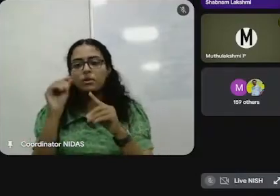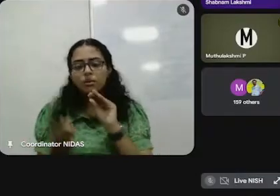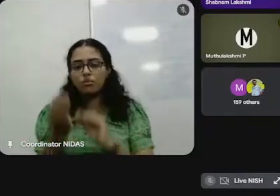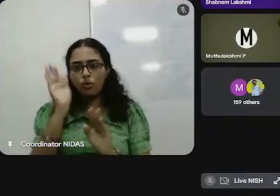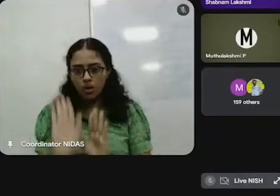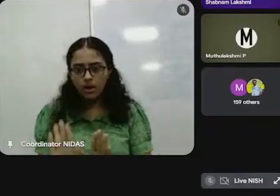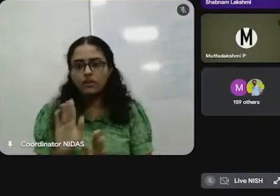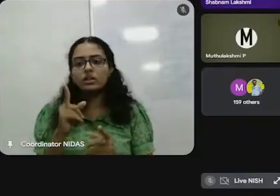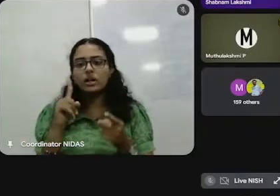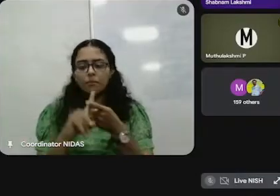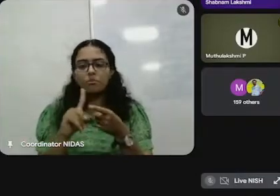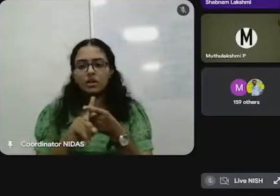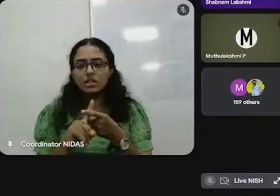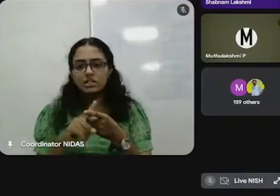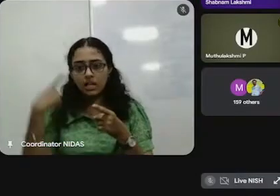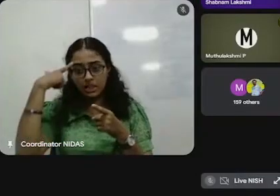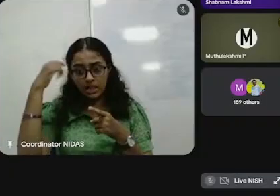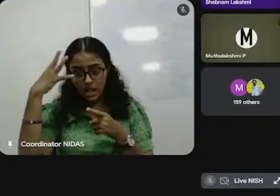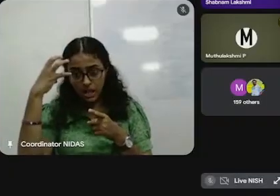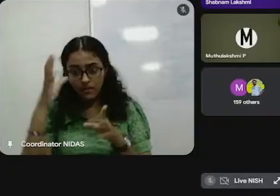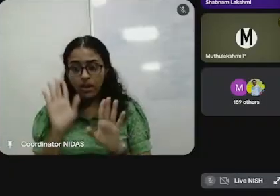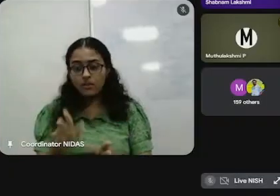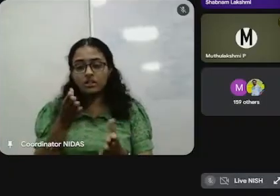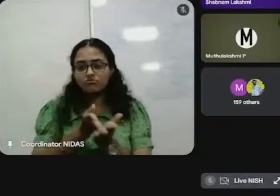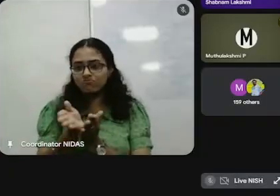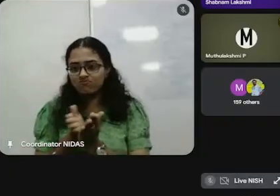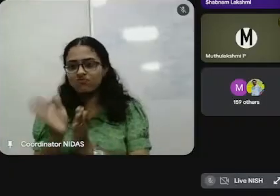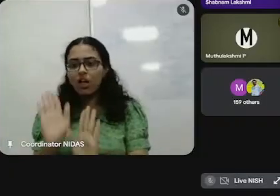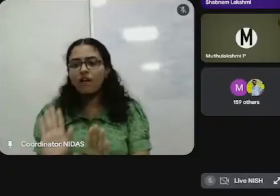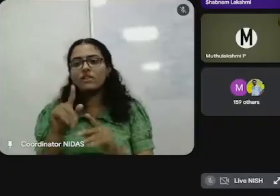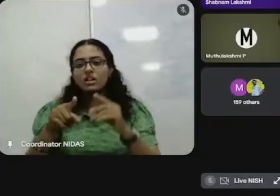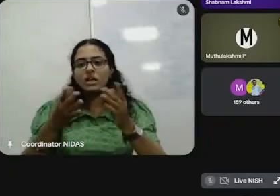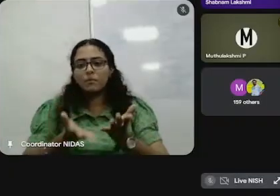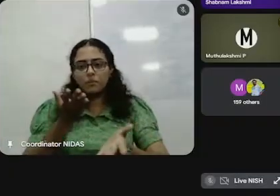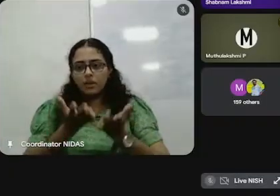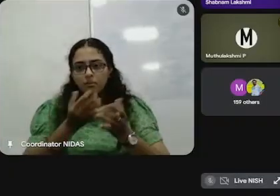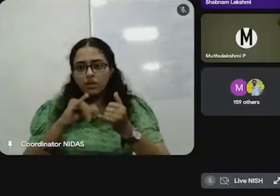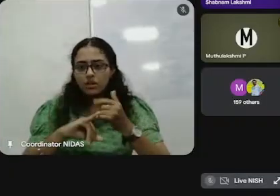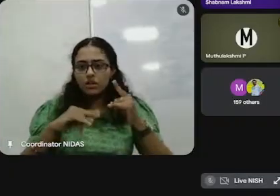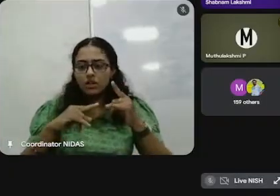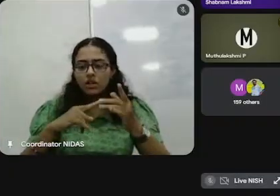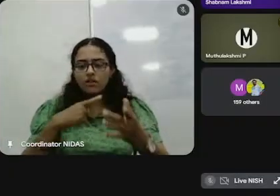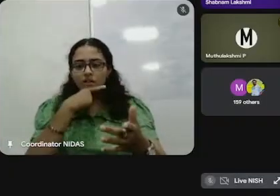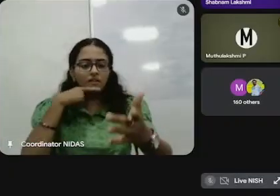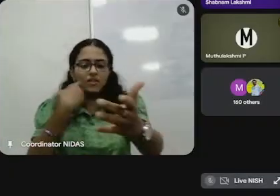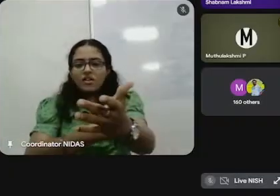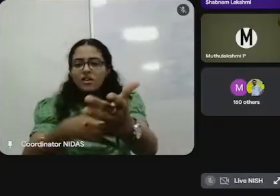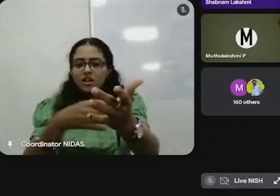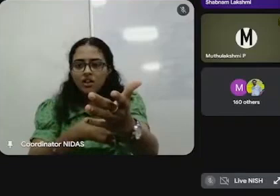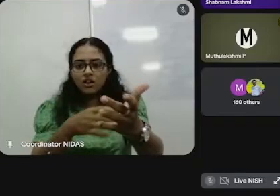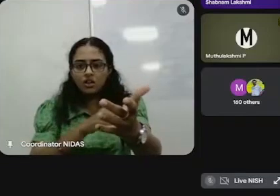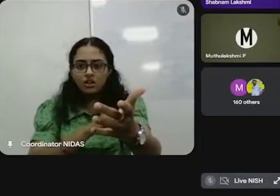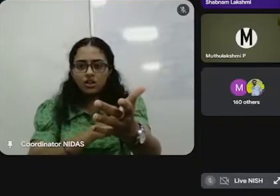അപ്പൊ BP കൂടുതലുണ്ടെങ്കിൽ ഇപ്പൊ നേരത്തെ പറഞ്ഞ പോലെ ടൈപ്സ് ഓഫ് സ്ട്രോക്ക് പറഞ്ഞില്ലേ, അപ്പം അതുപോലെ ബ്ലഡ് വെസൽസ് രക്തക്കുഴലുകൾ പൊട്ടാനൊക്കെ